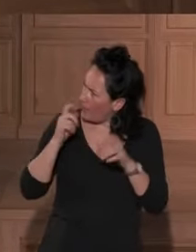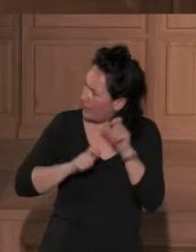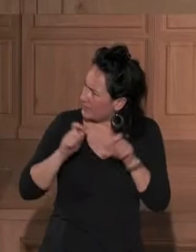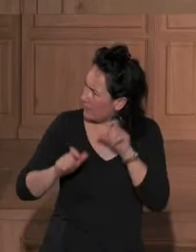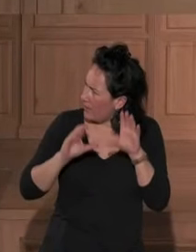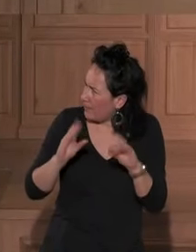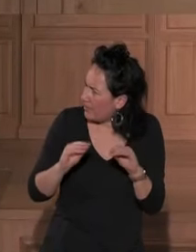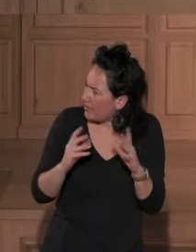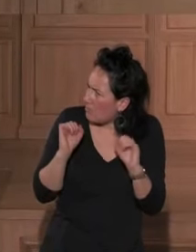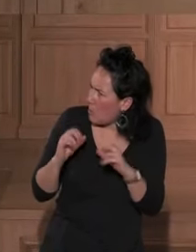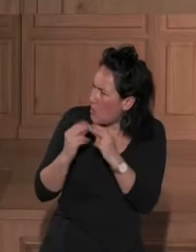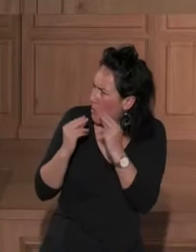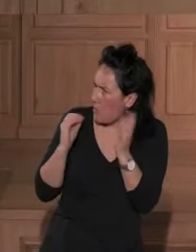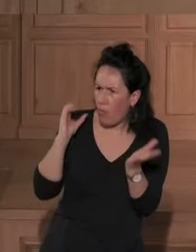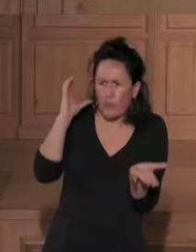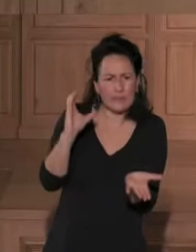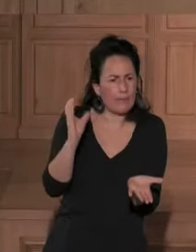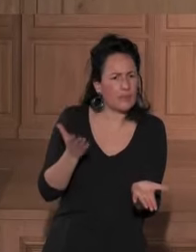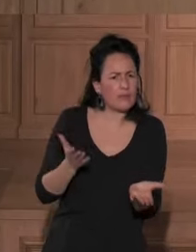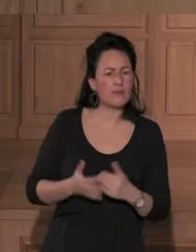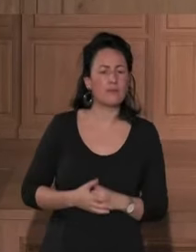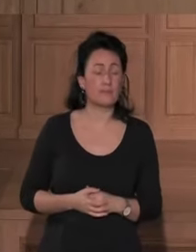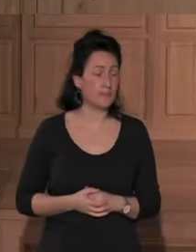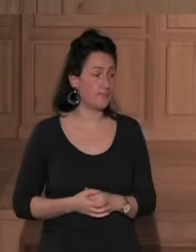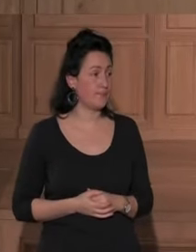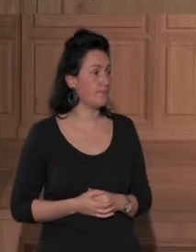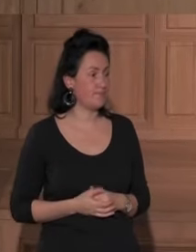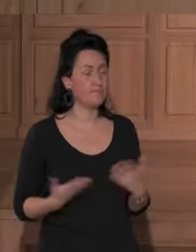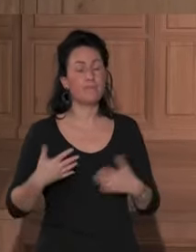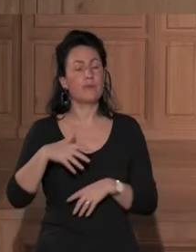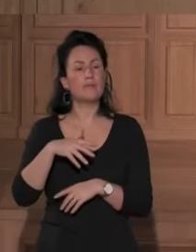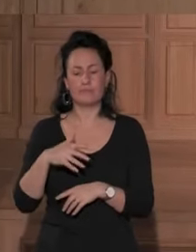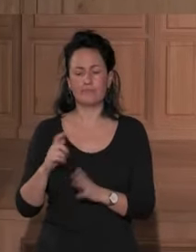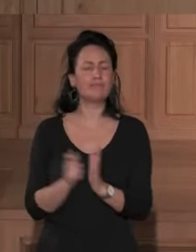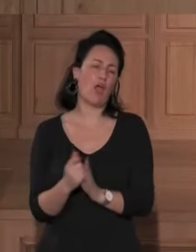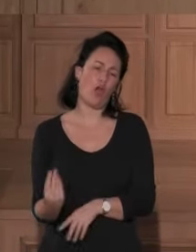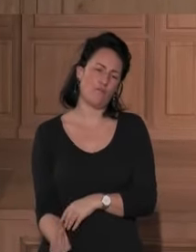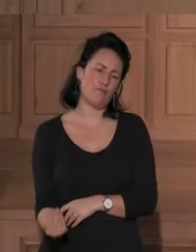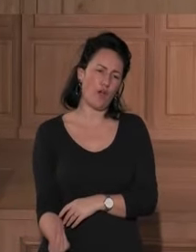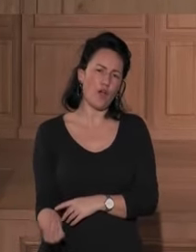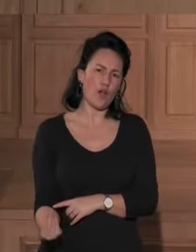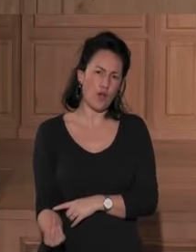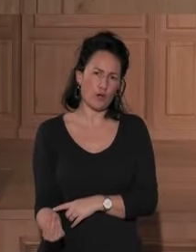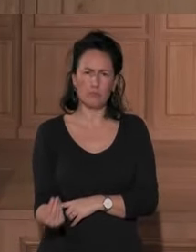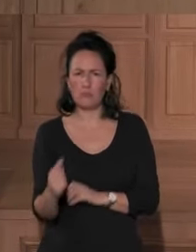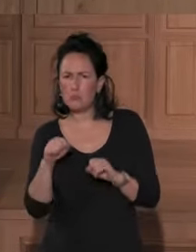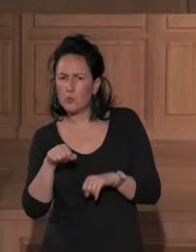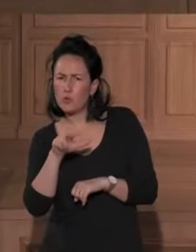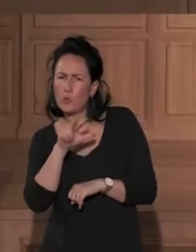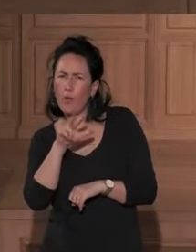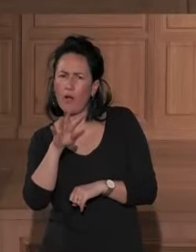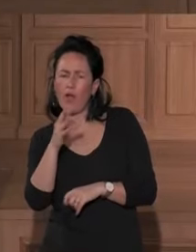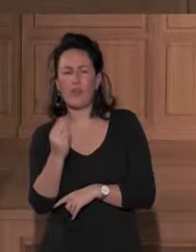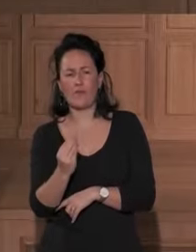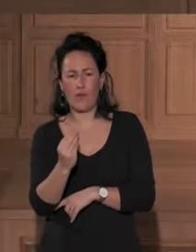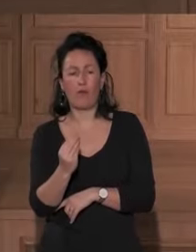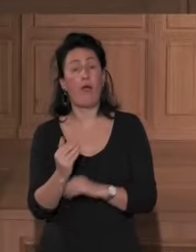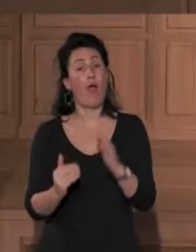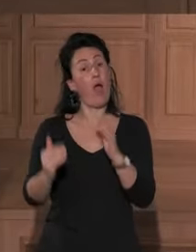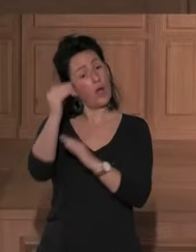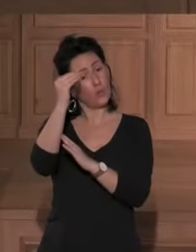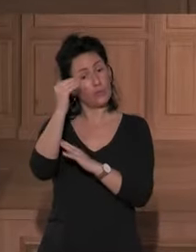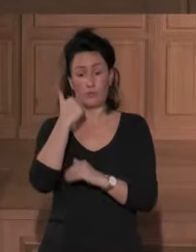quoi ce concept d'habitat inclusif. C'est trois personnes. Alors, quand ils sont enfants, ça peut être 3-4 enfants. Quand ils sont adultes, c'est